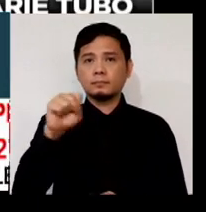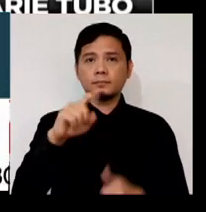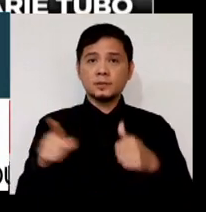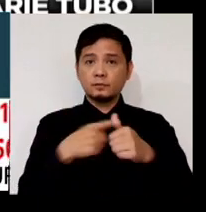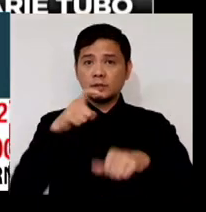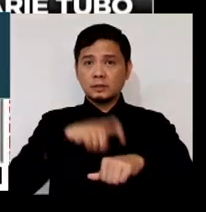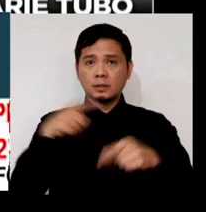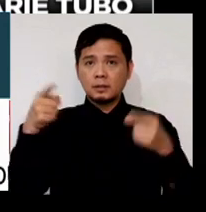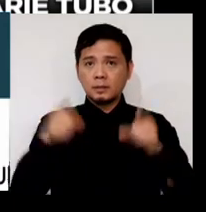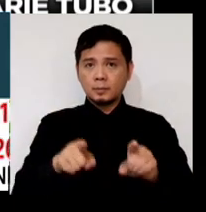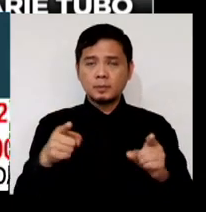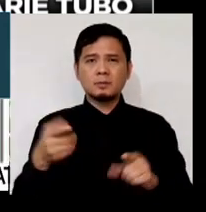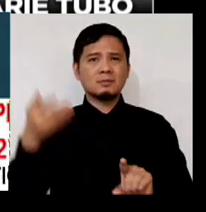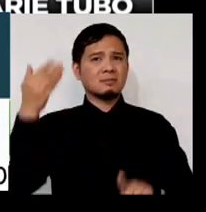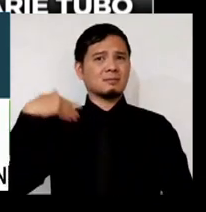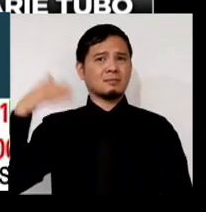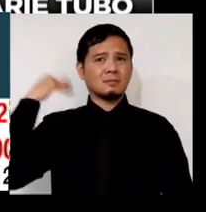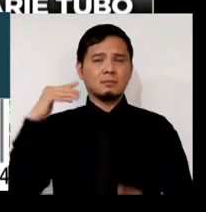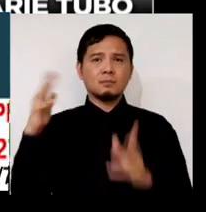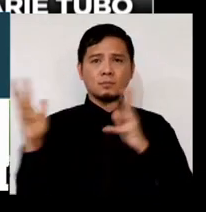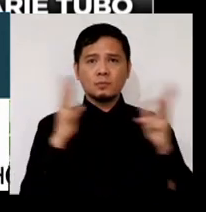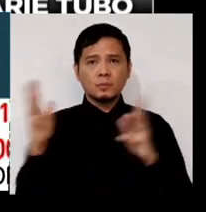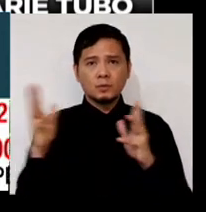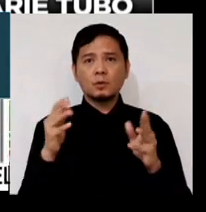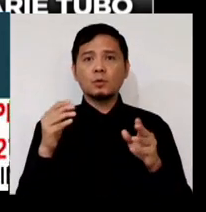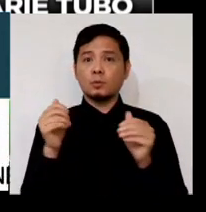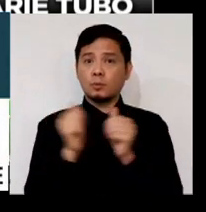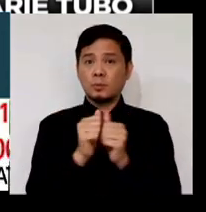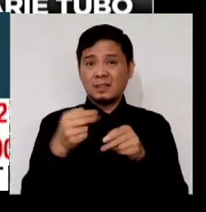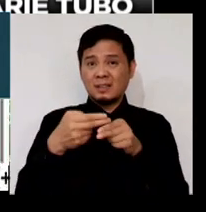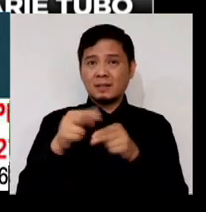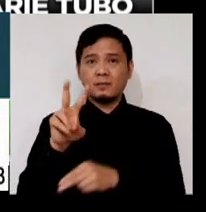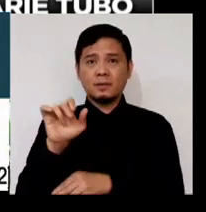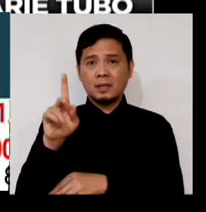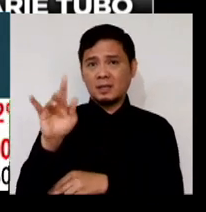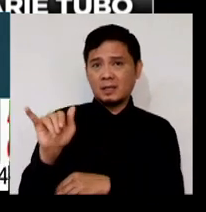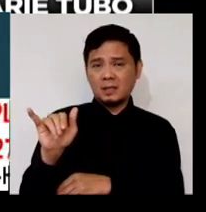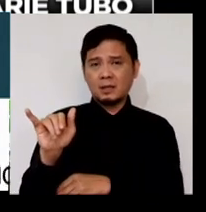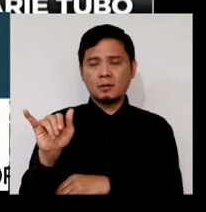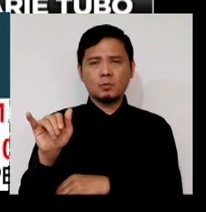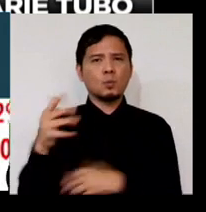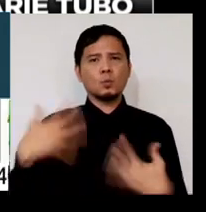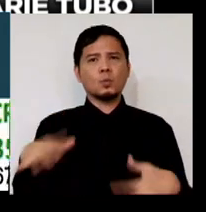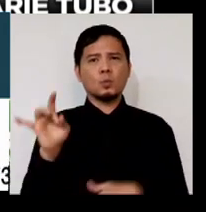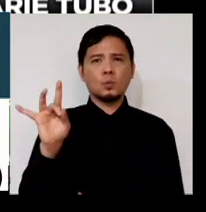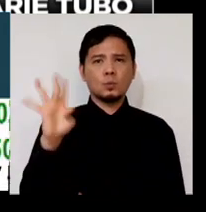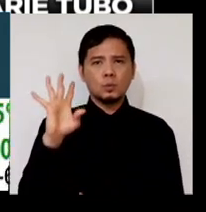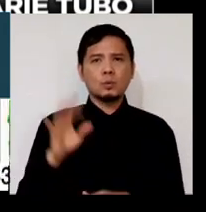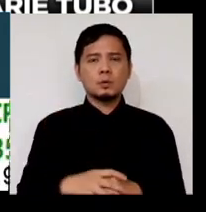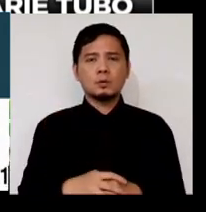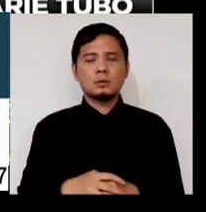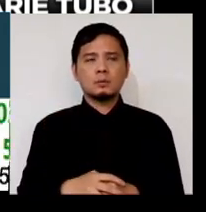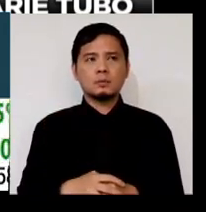nakaraang bagyo, pati nung Typhoon Viking, di naman ganyan ka ano na nag-swell talaga ang mga river. This